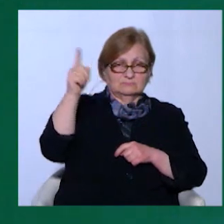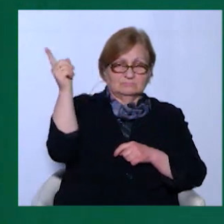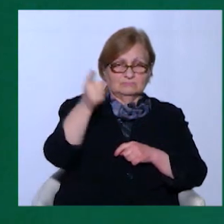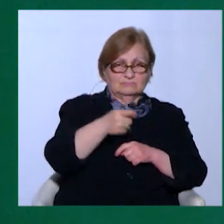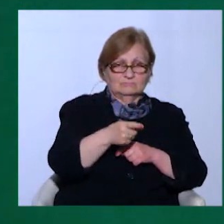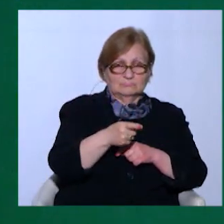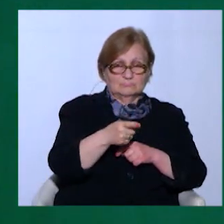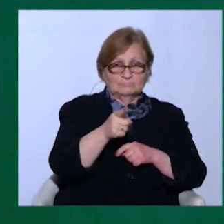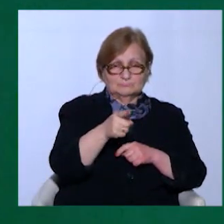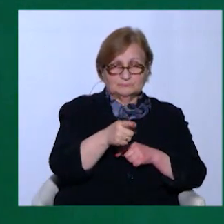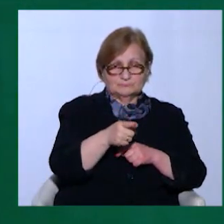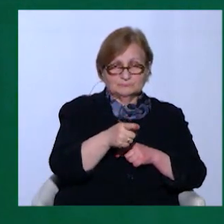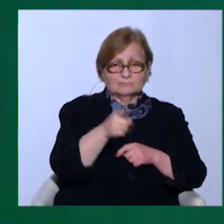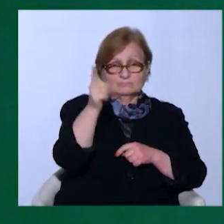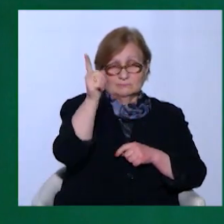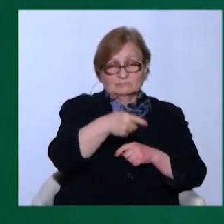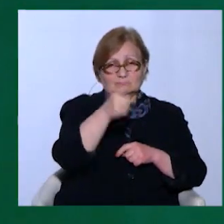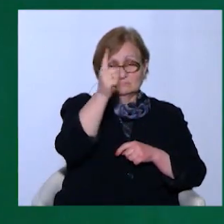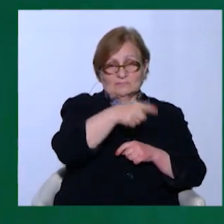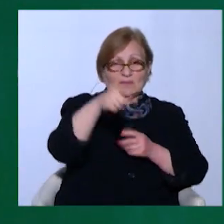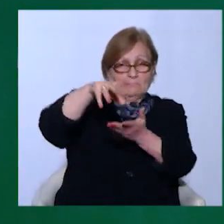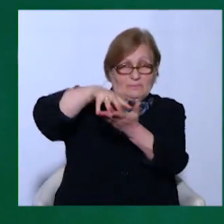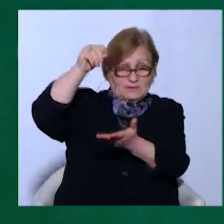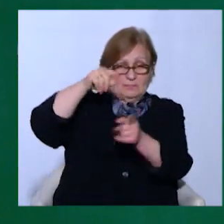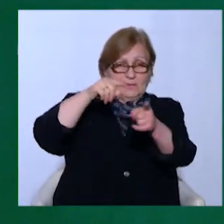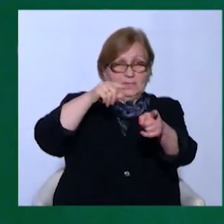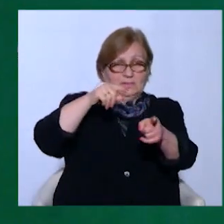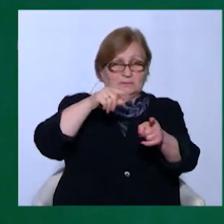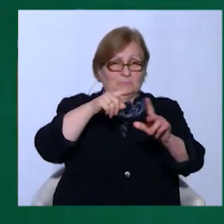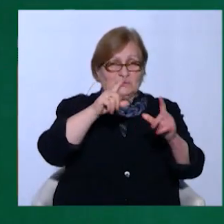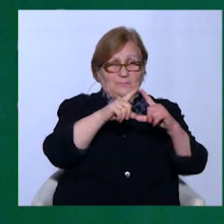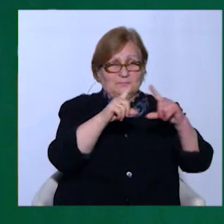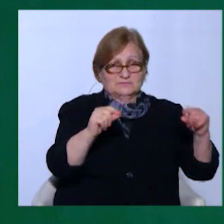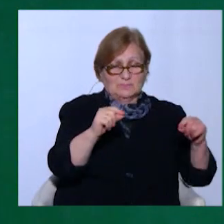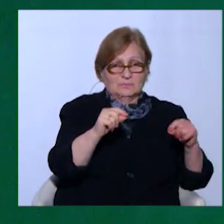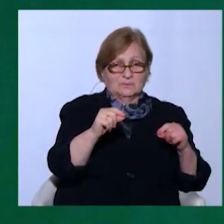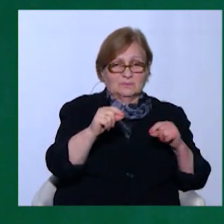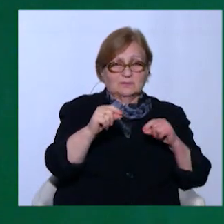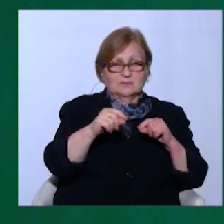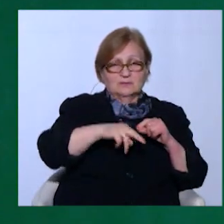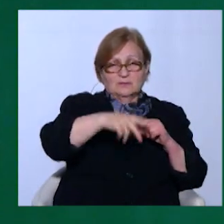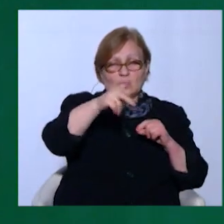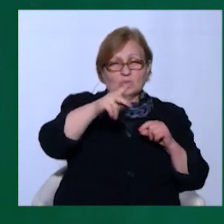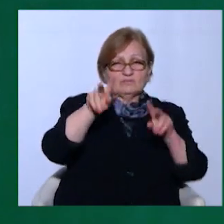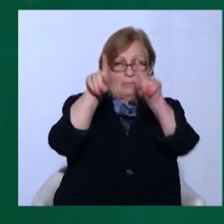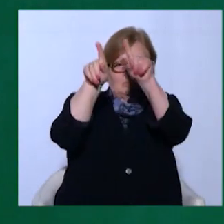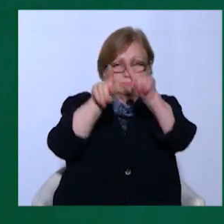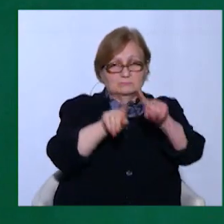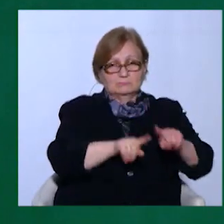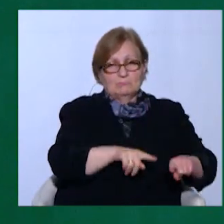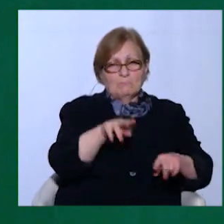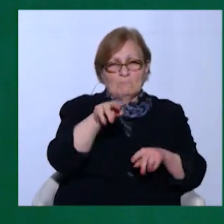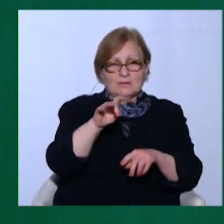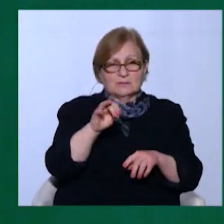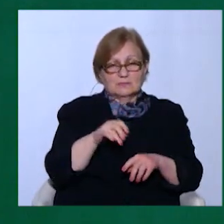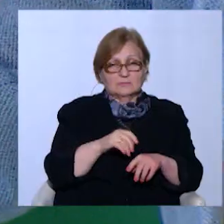პარალელურად, შესაბამისად აი ეს მზის სხივები, აი ესე მოდის, ანუ AB და EEM-ი არის პარალელური. ეს არის